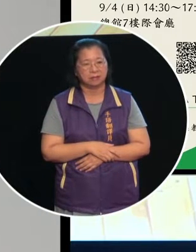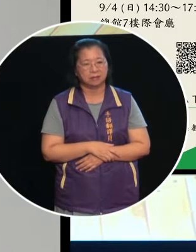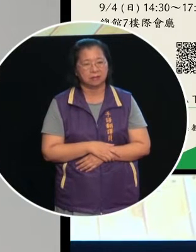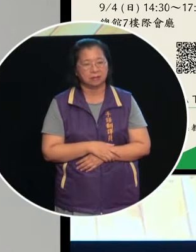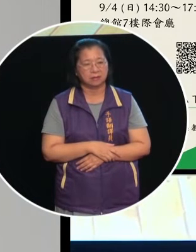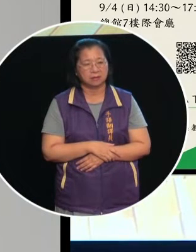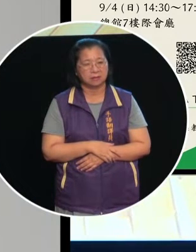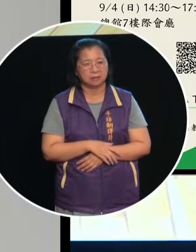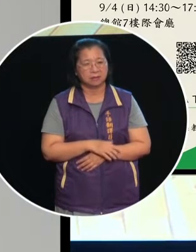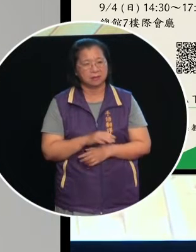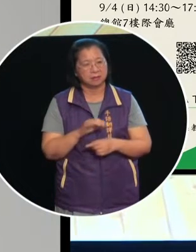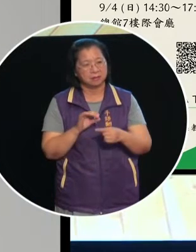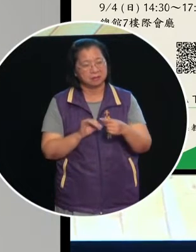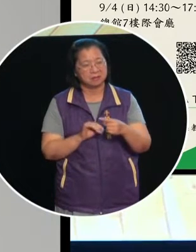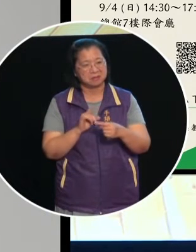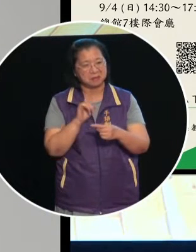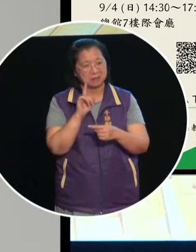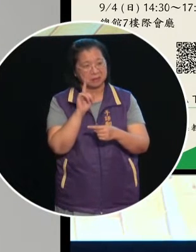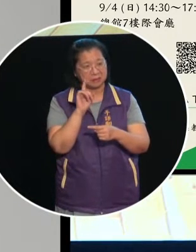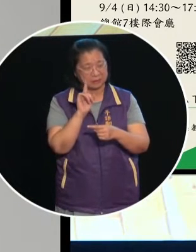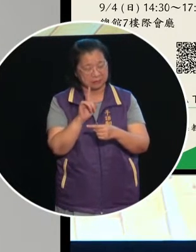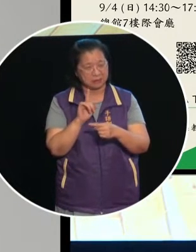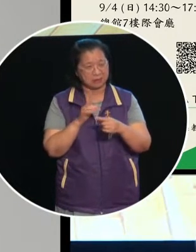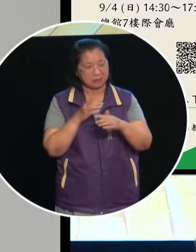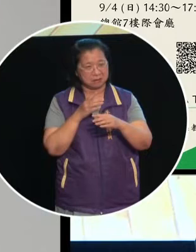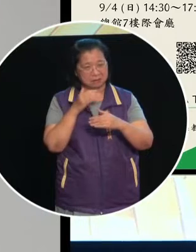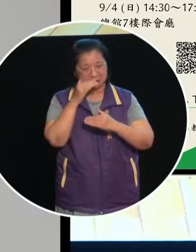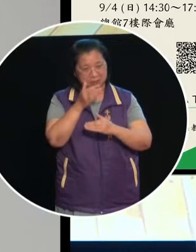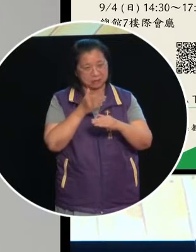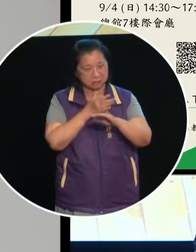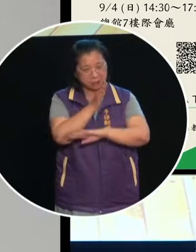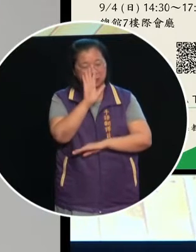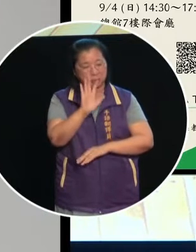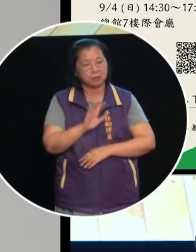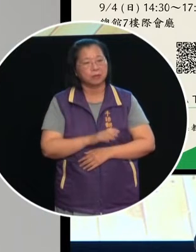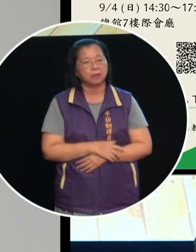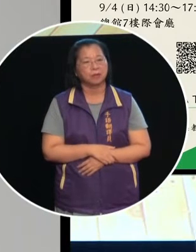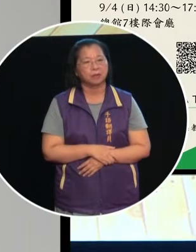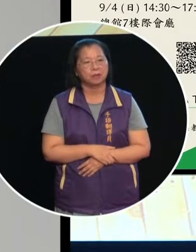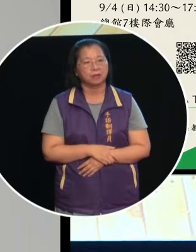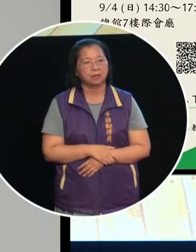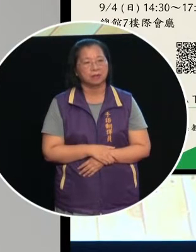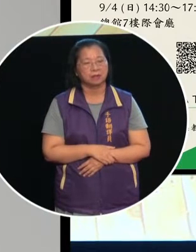破1%的限制，而且决定布置